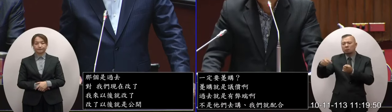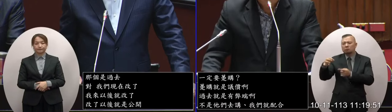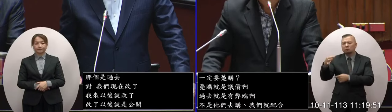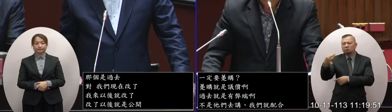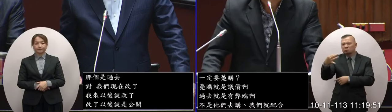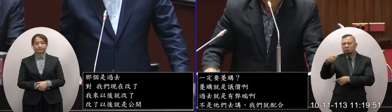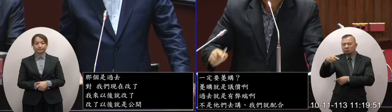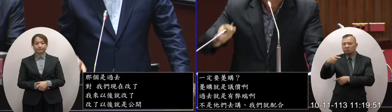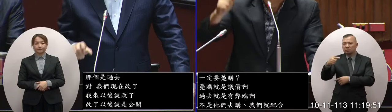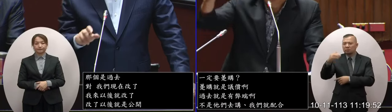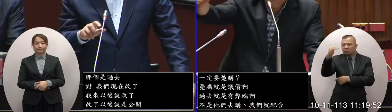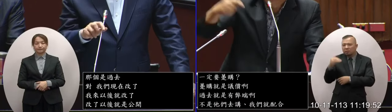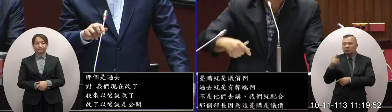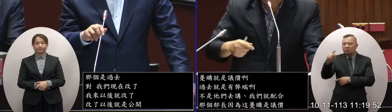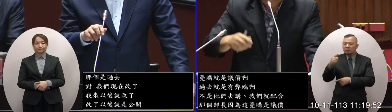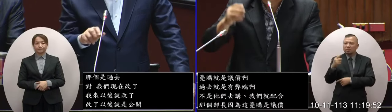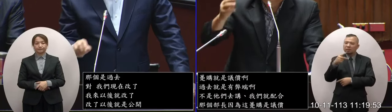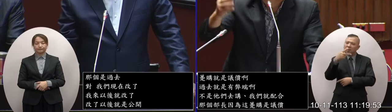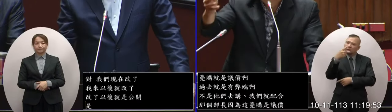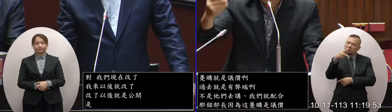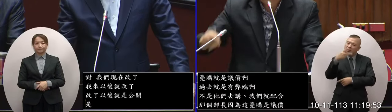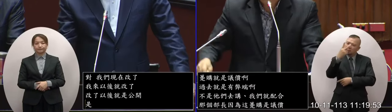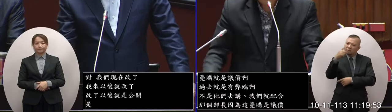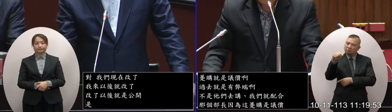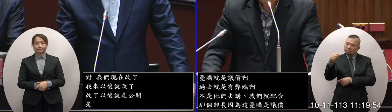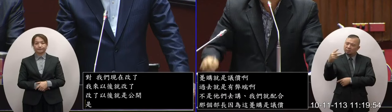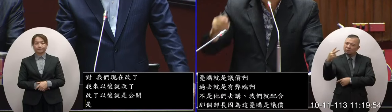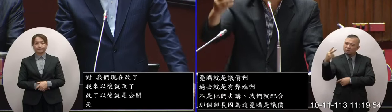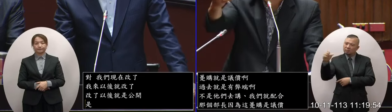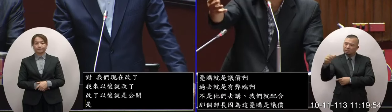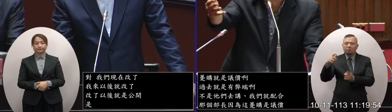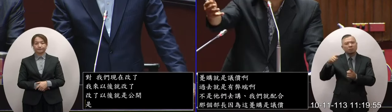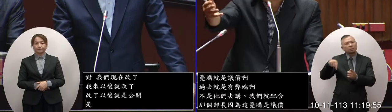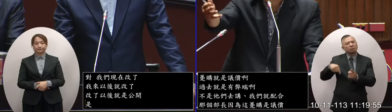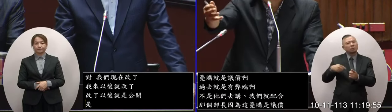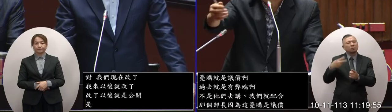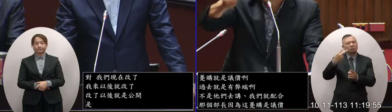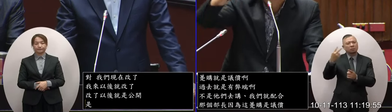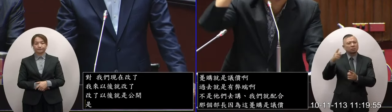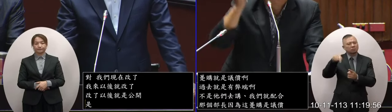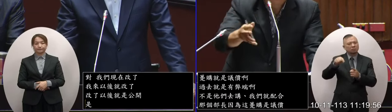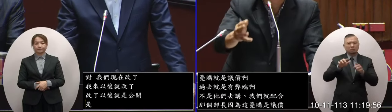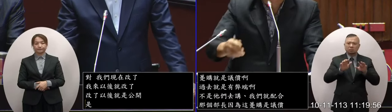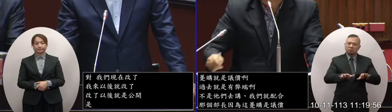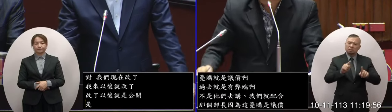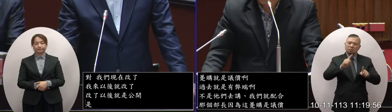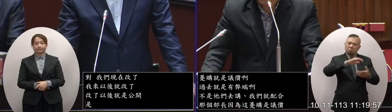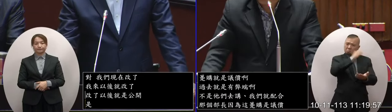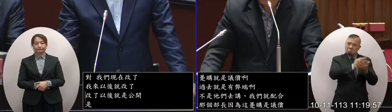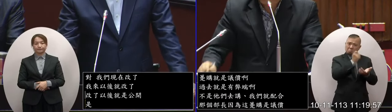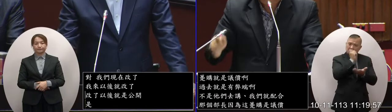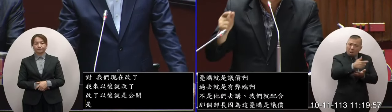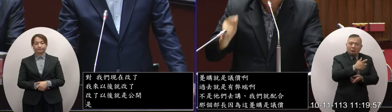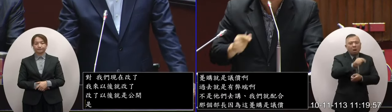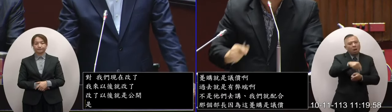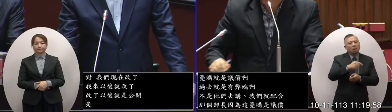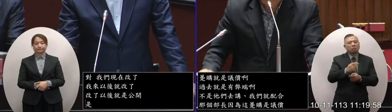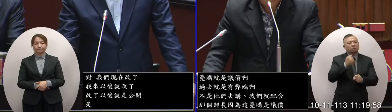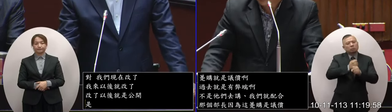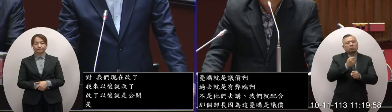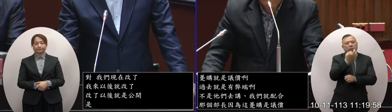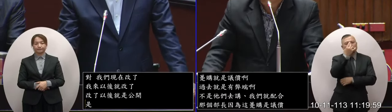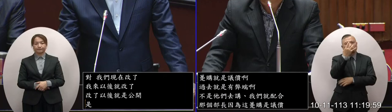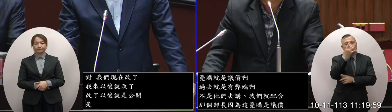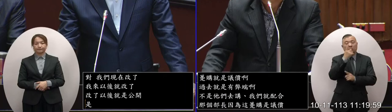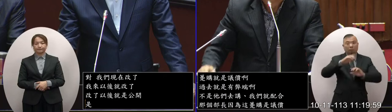啊，你说要国产化，结果现在又没有办法做啊，你又帮他开荒电之门，这个